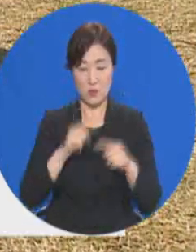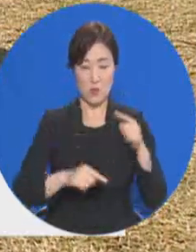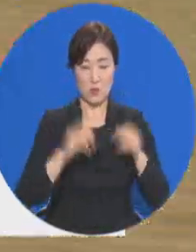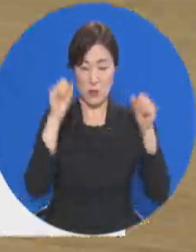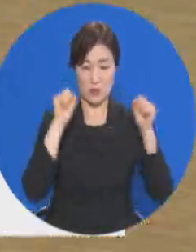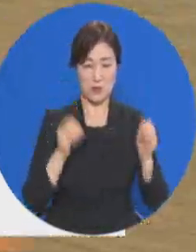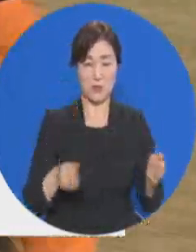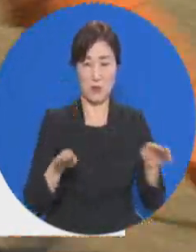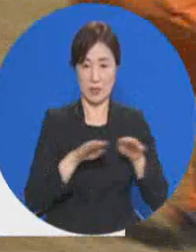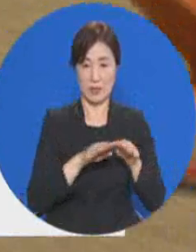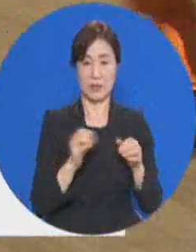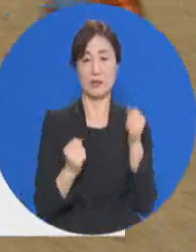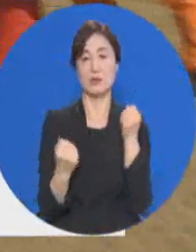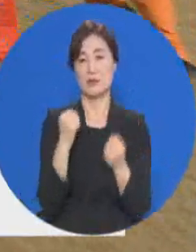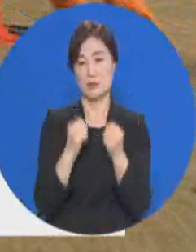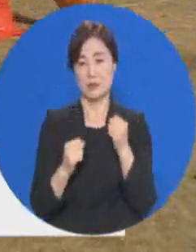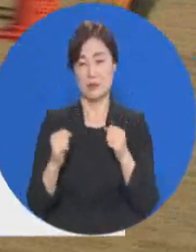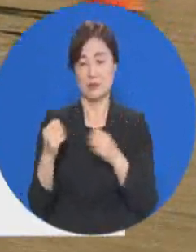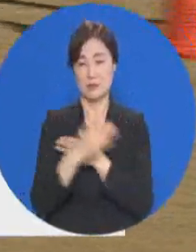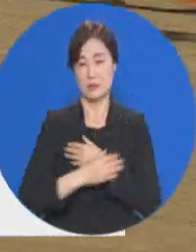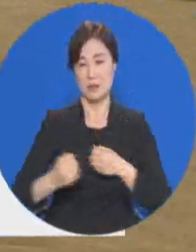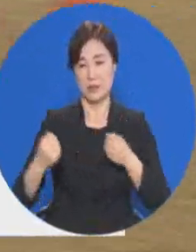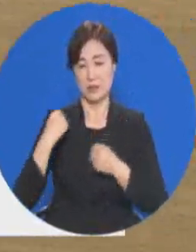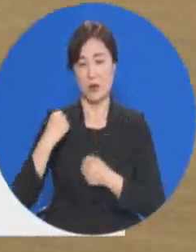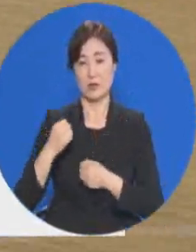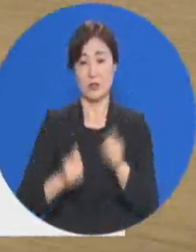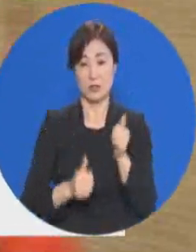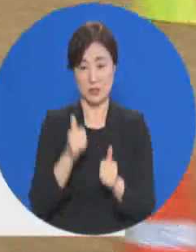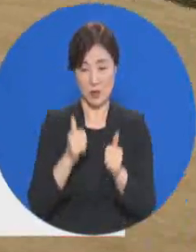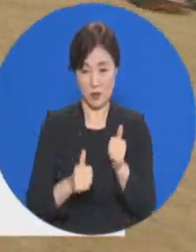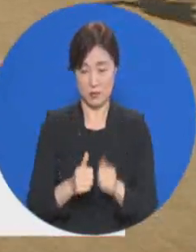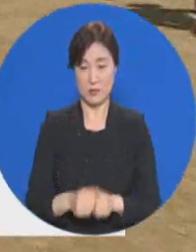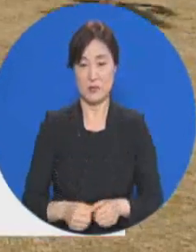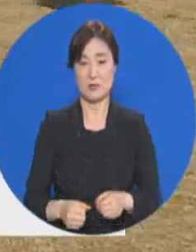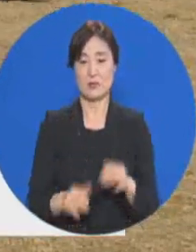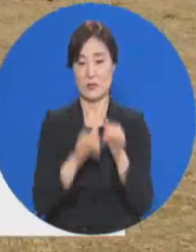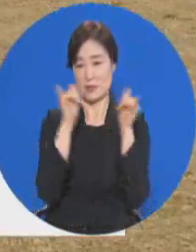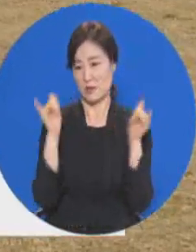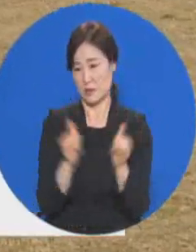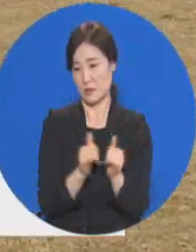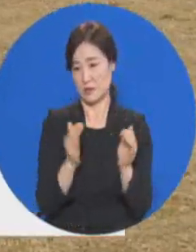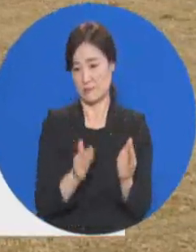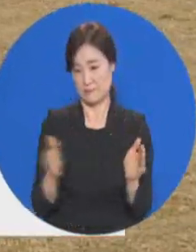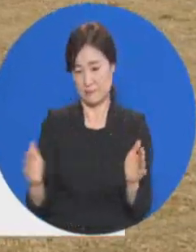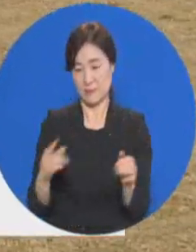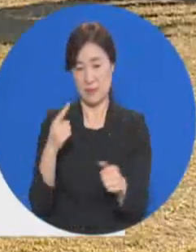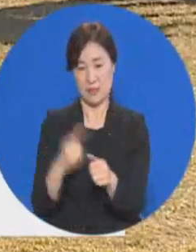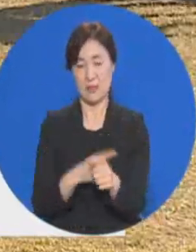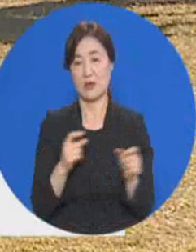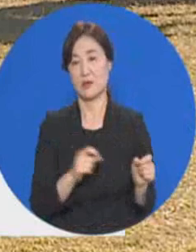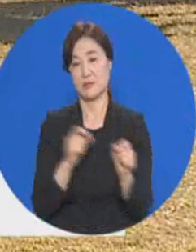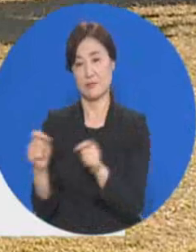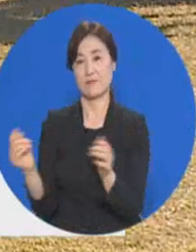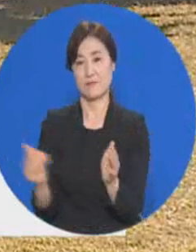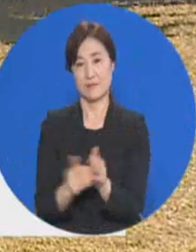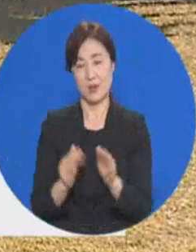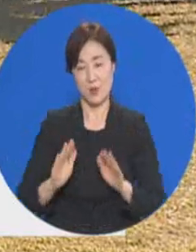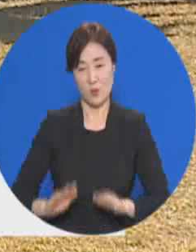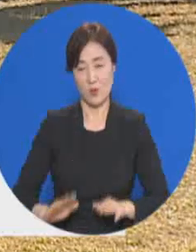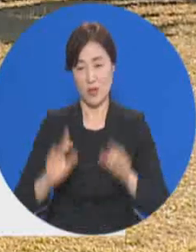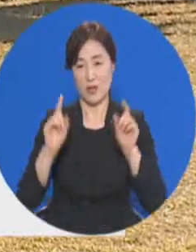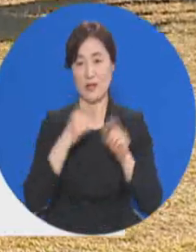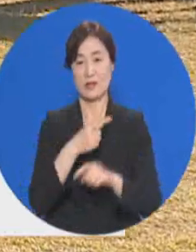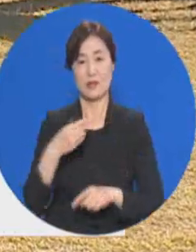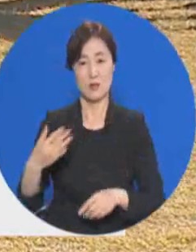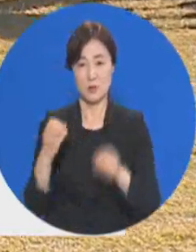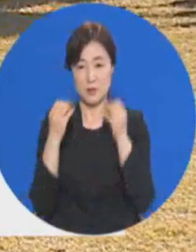가질 예정이던 체력시험을 사회적 거리두기 2단계 시행에 따라 연기하기로 했습니다. 올해 전남 소방공무원